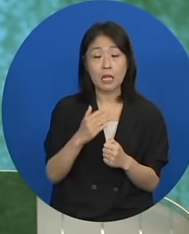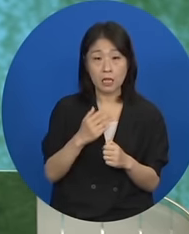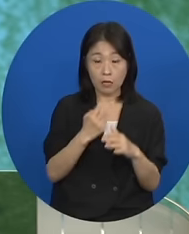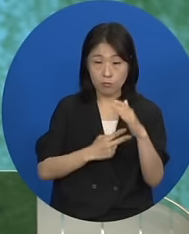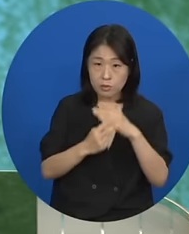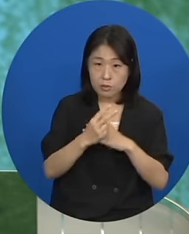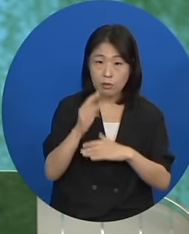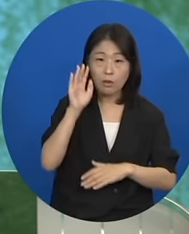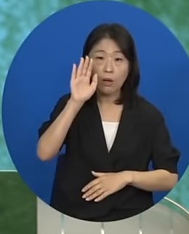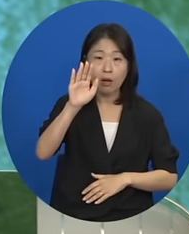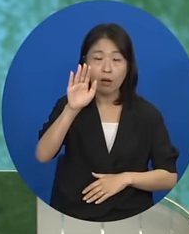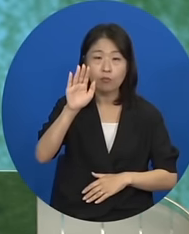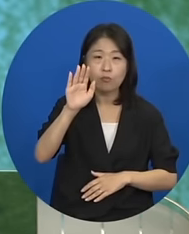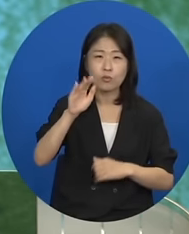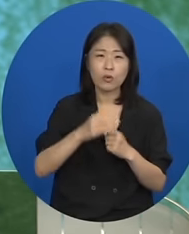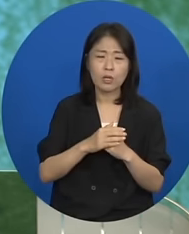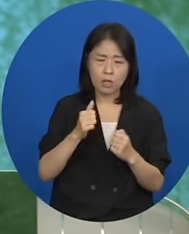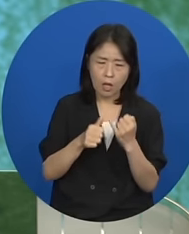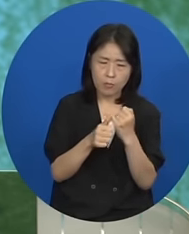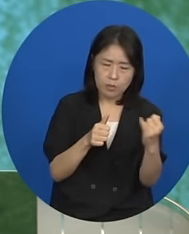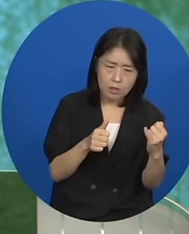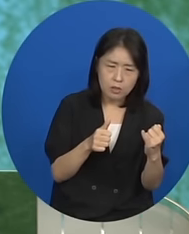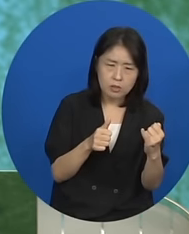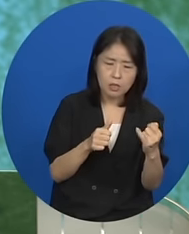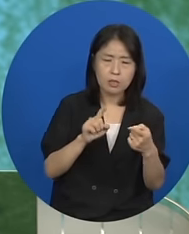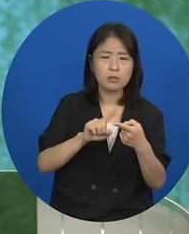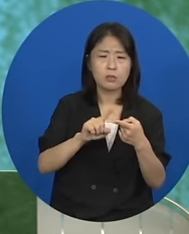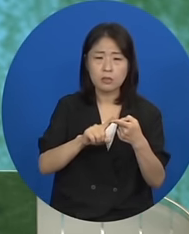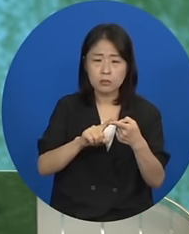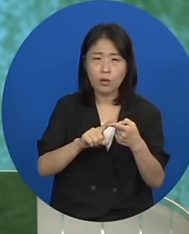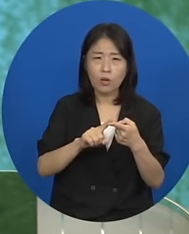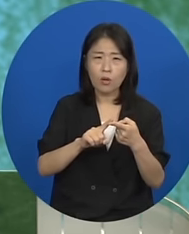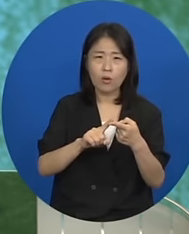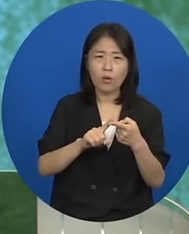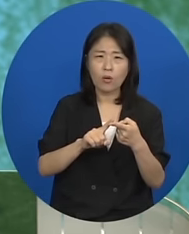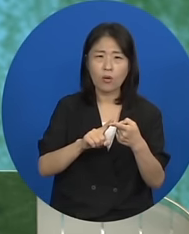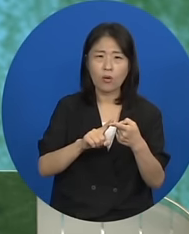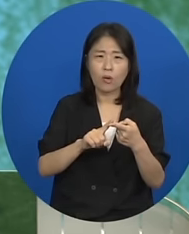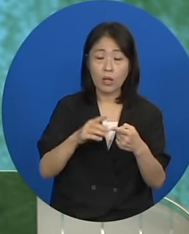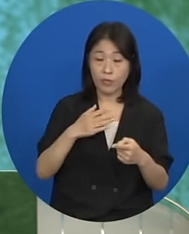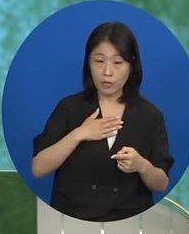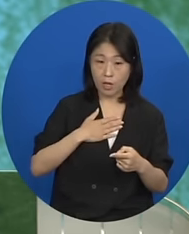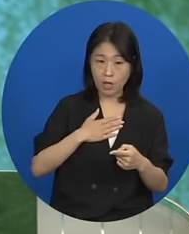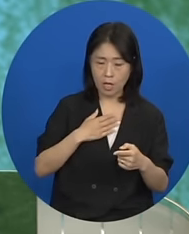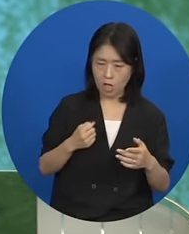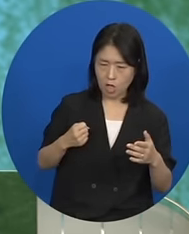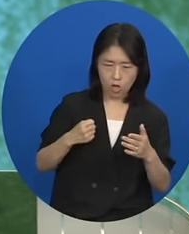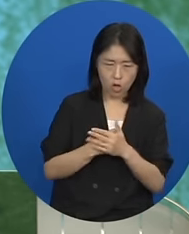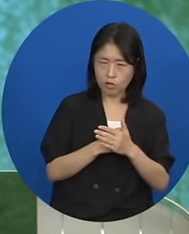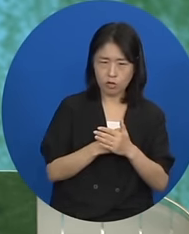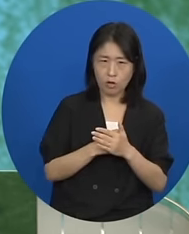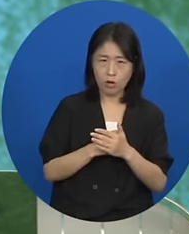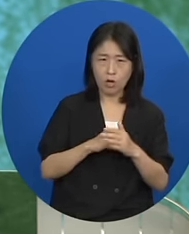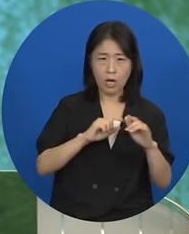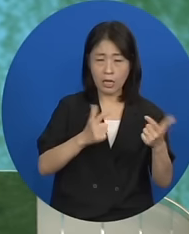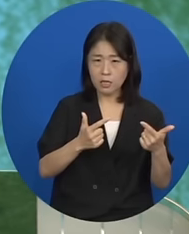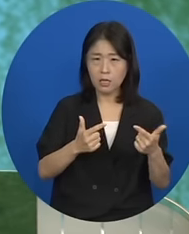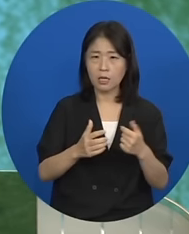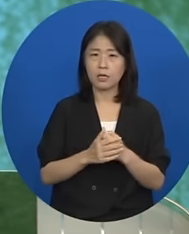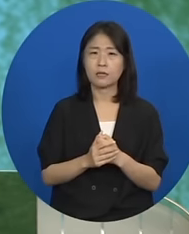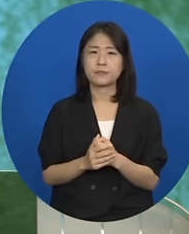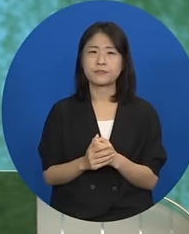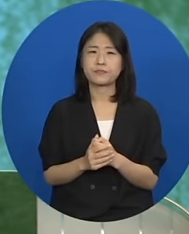대해서 내가 택하고 내가 골라서 내가 잘하면 내 인생을 자지 유지할 수 있다는 생각이